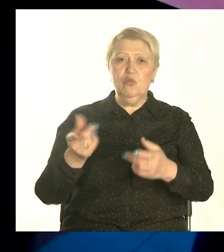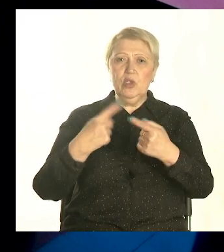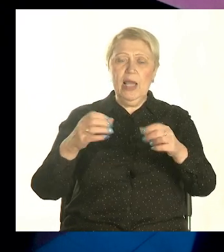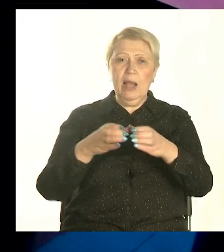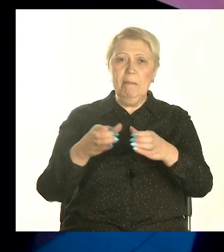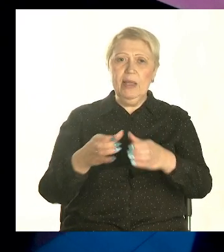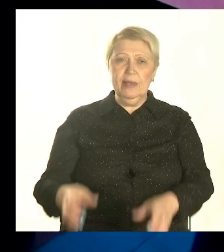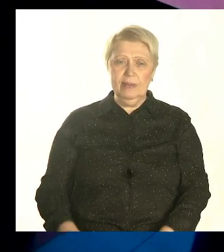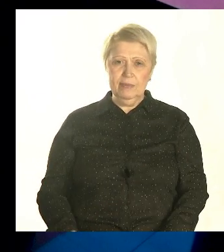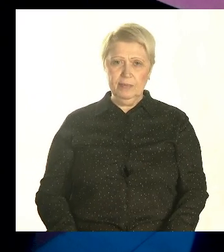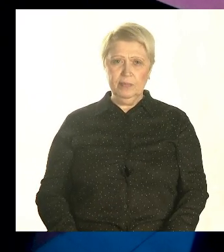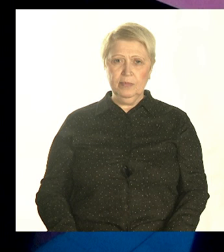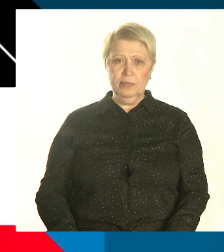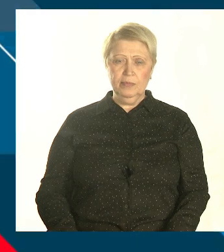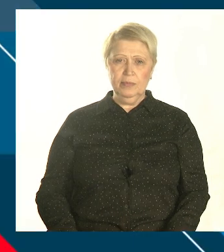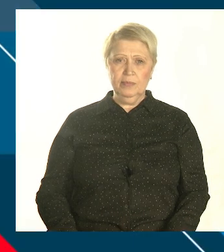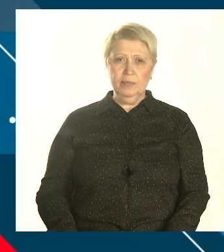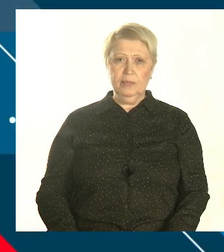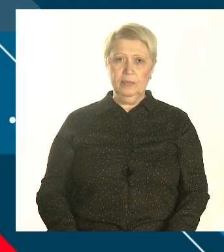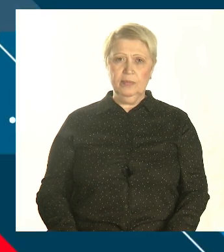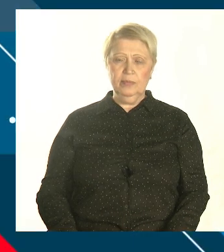мы потом поговорим об этом.